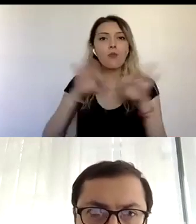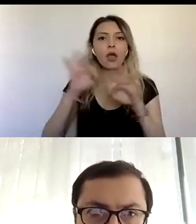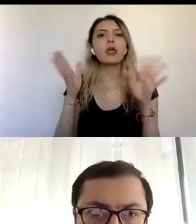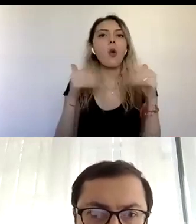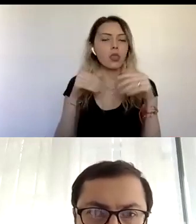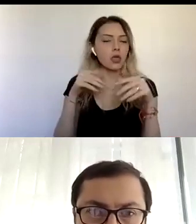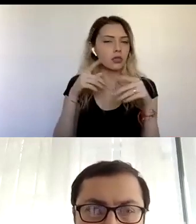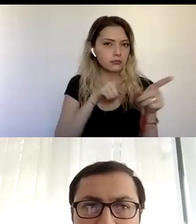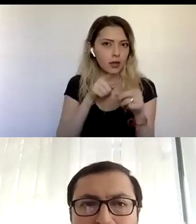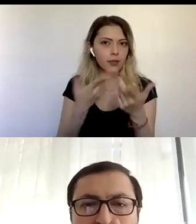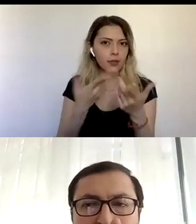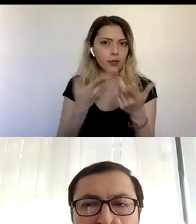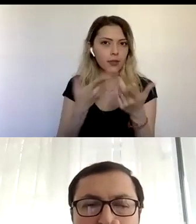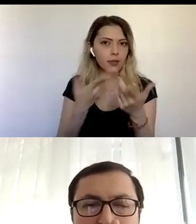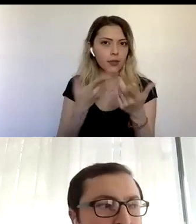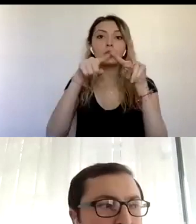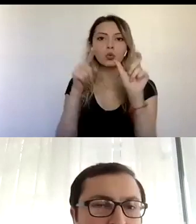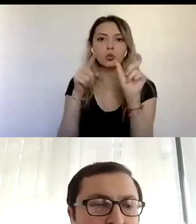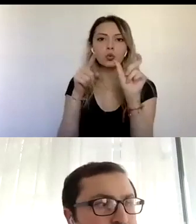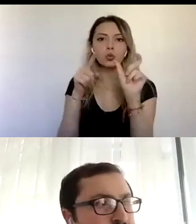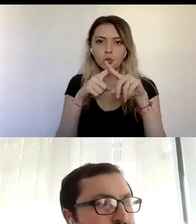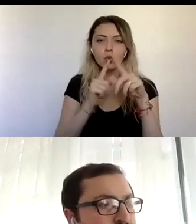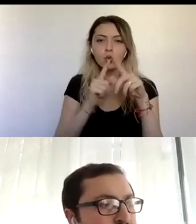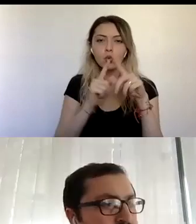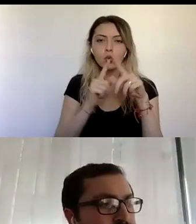Linux Kullanıcılar Derneği, İnternet Derneği,